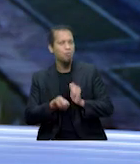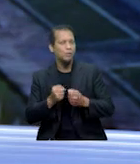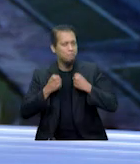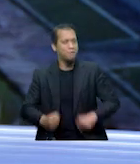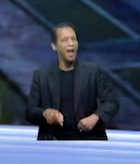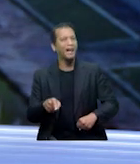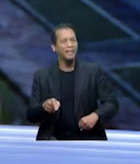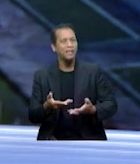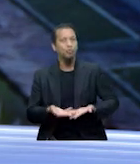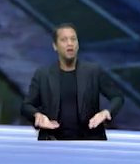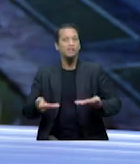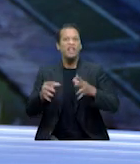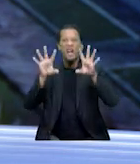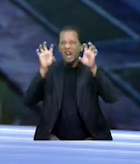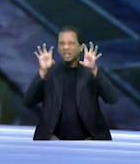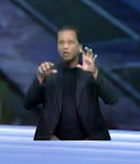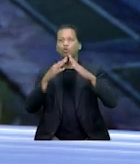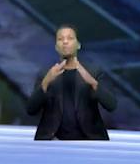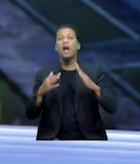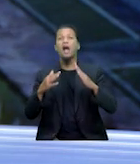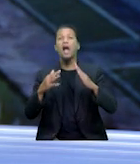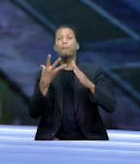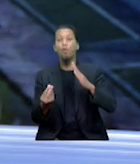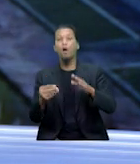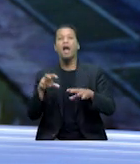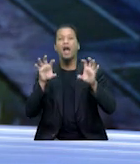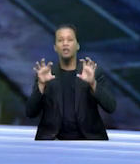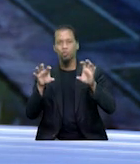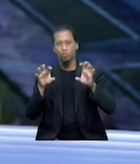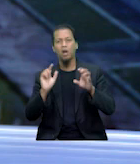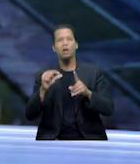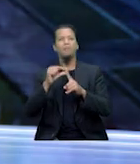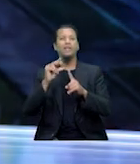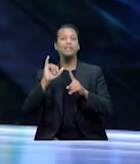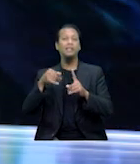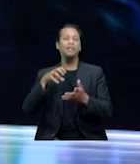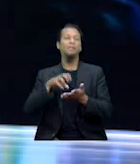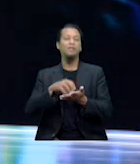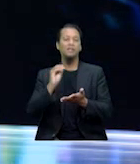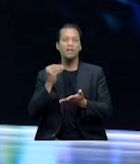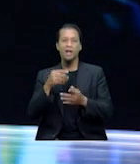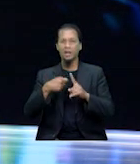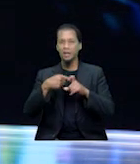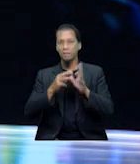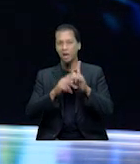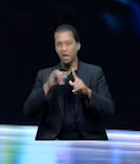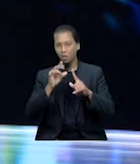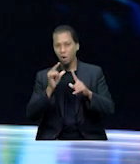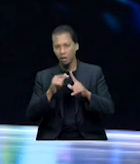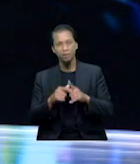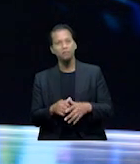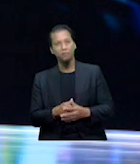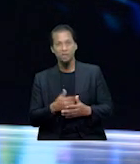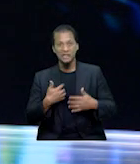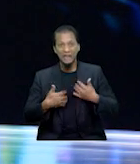pemirsa kami ajak Anda Uji Nyali suasana horor di kampung hantu yang ada di PRJ Jakarta Fair Kemayoran Seperti apa keseruannya berikut liputan